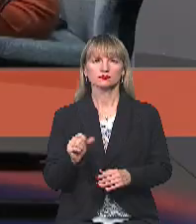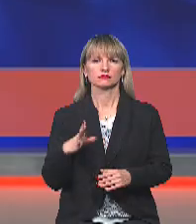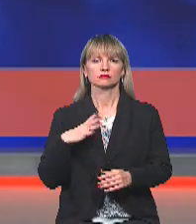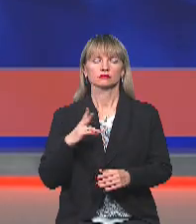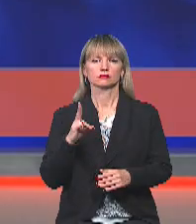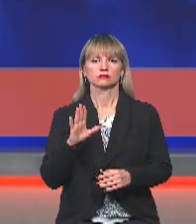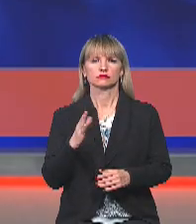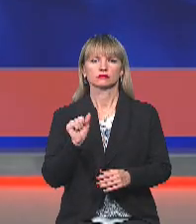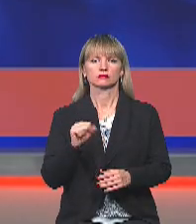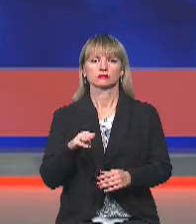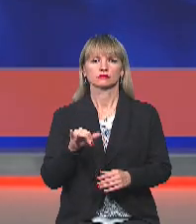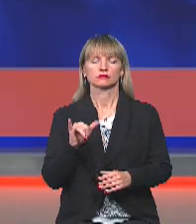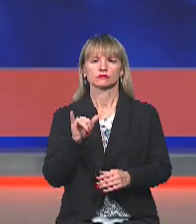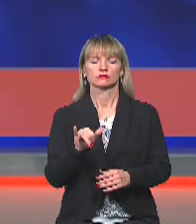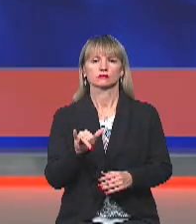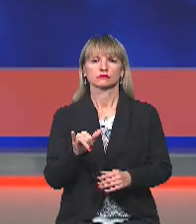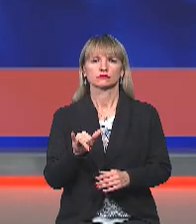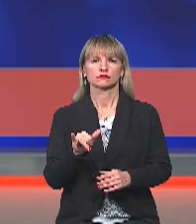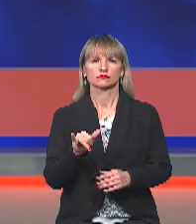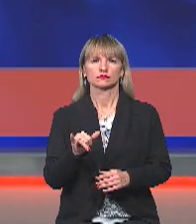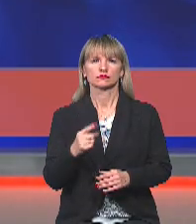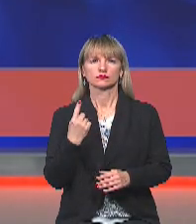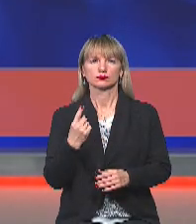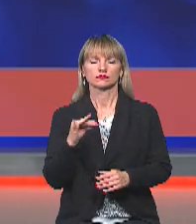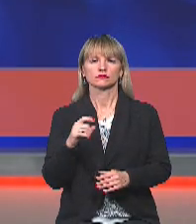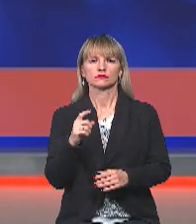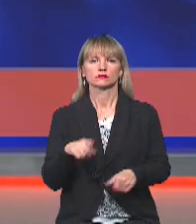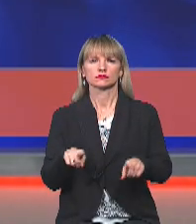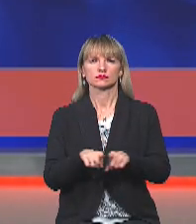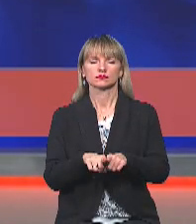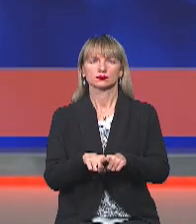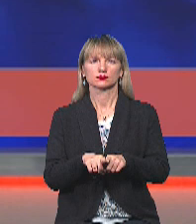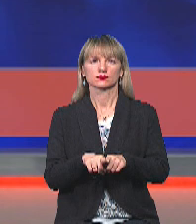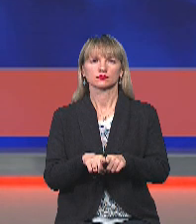знаходився в зоні АТО, у нього одна із таких